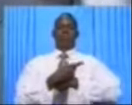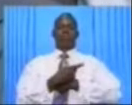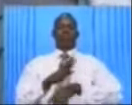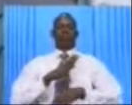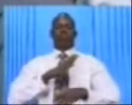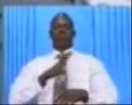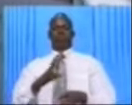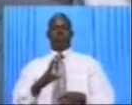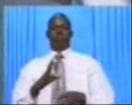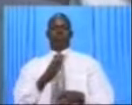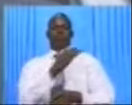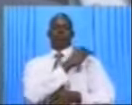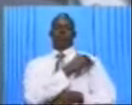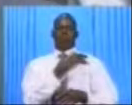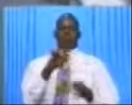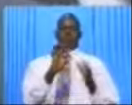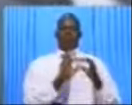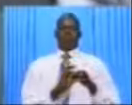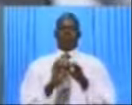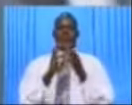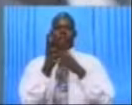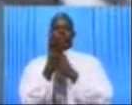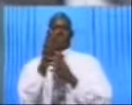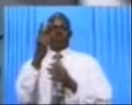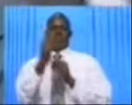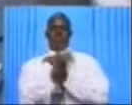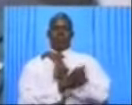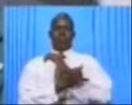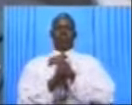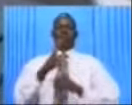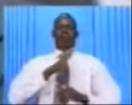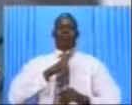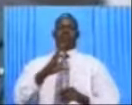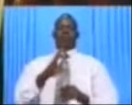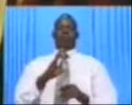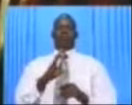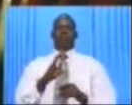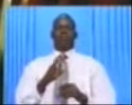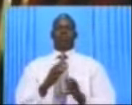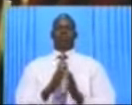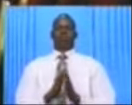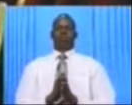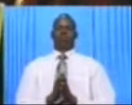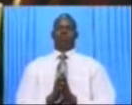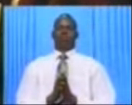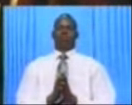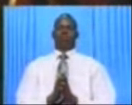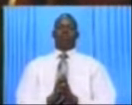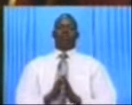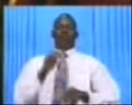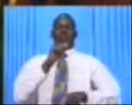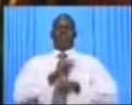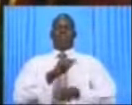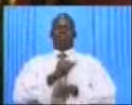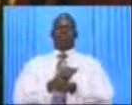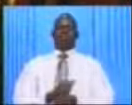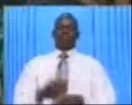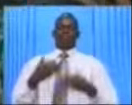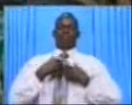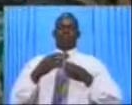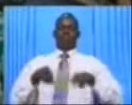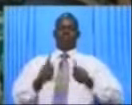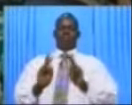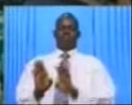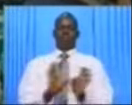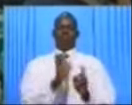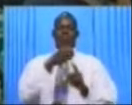et que les relations entre la Côte d'Ivoire et le Burkina donc, se portent vraiment très bien. Les travaux ont aussi permis de